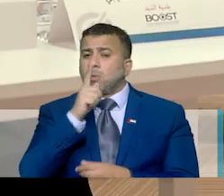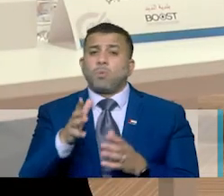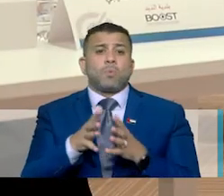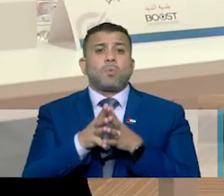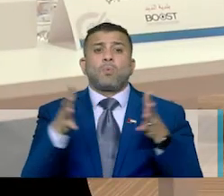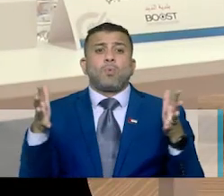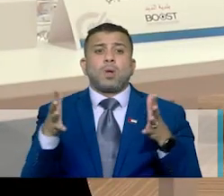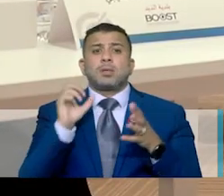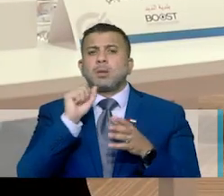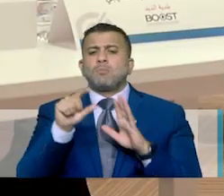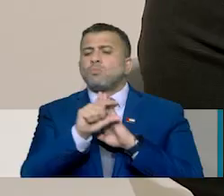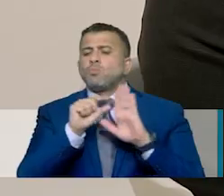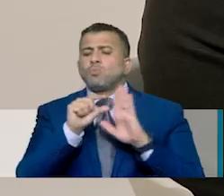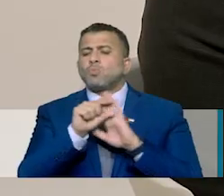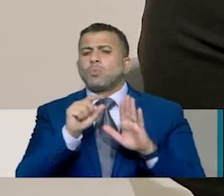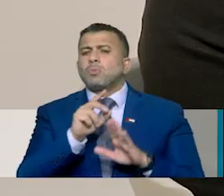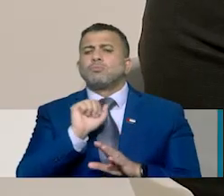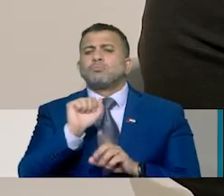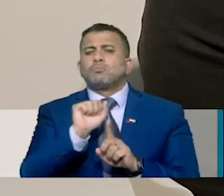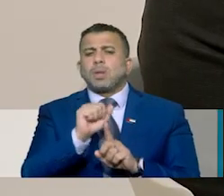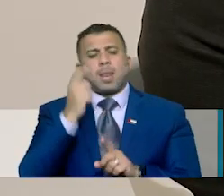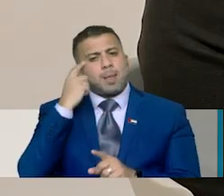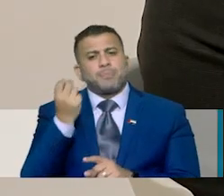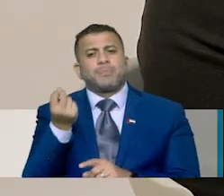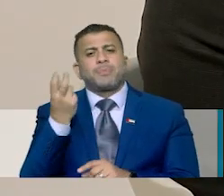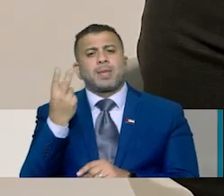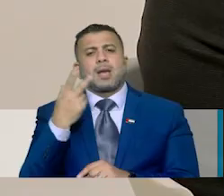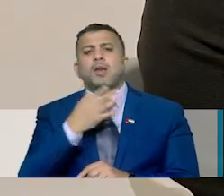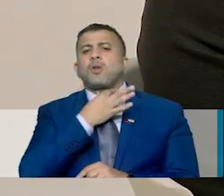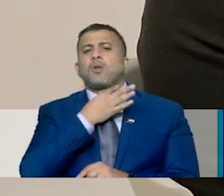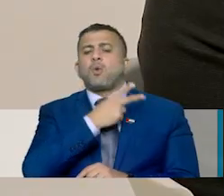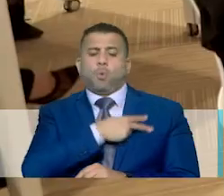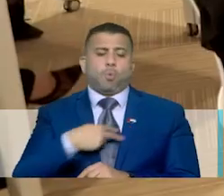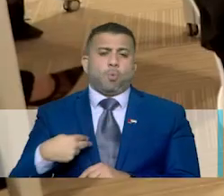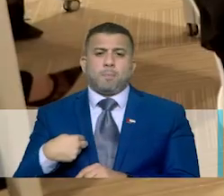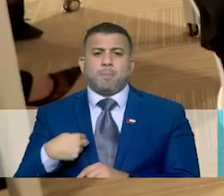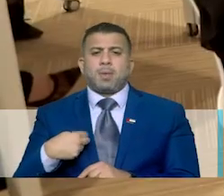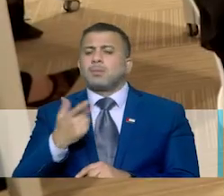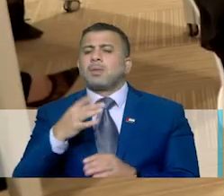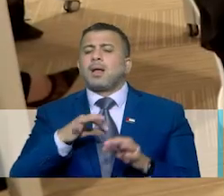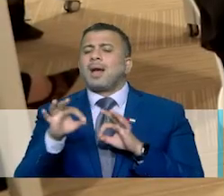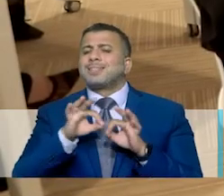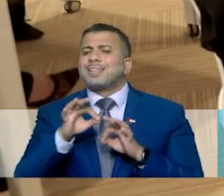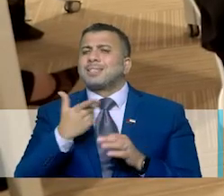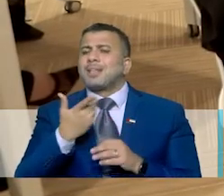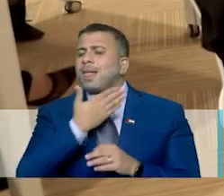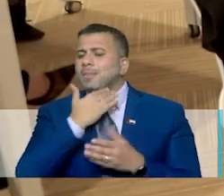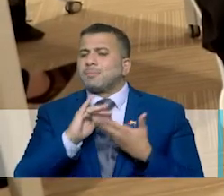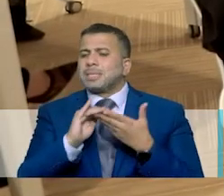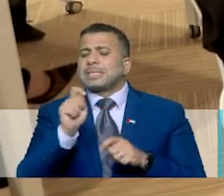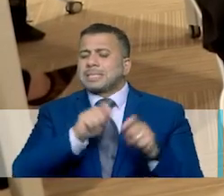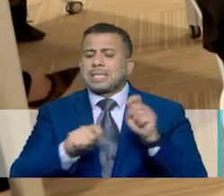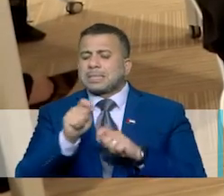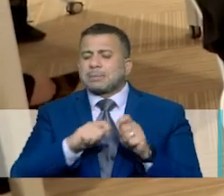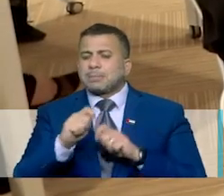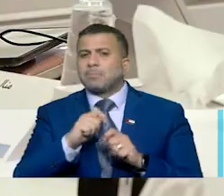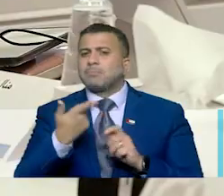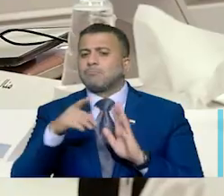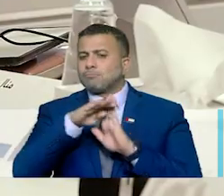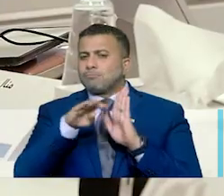واسعاً من الموضوعات المتعلقة بالابتكار الحكومي وهندسة الخدمات وتصميم الخدمات